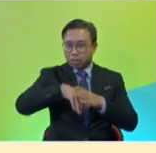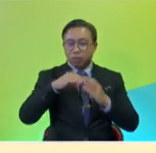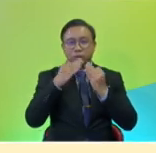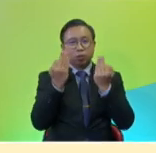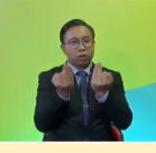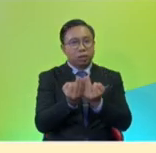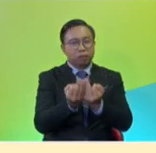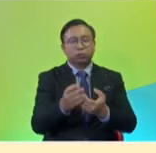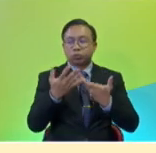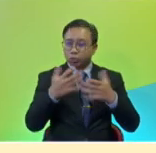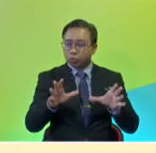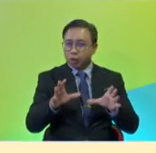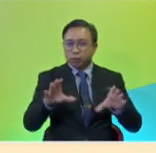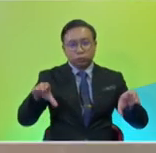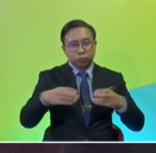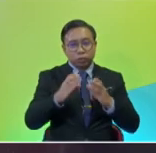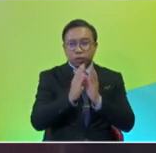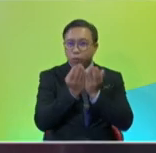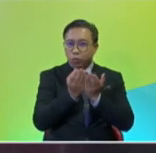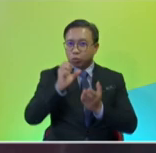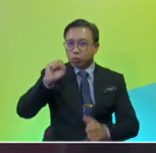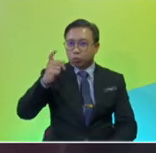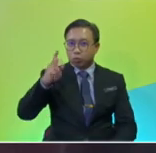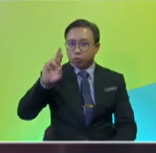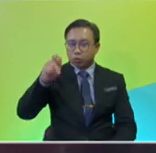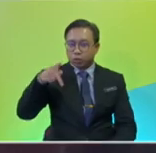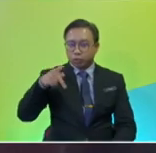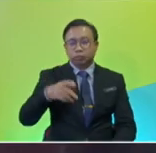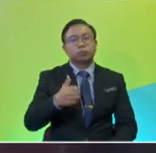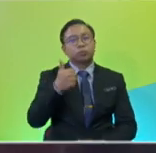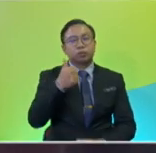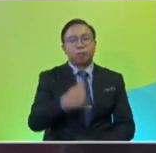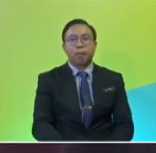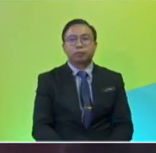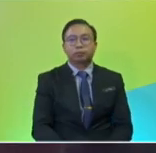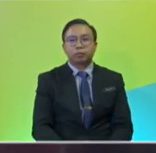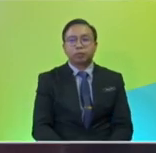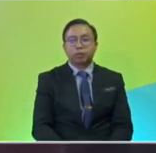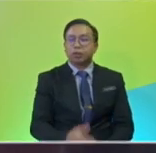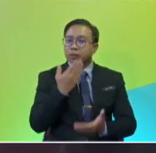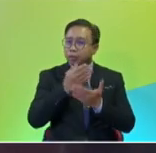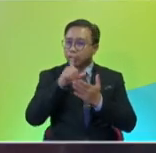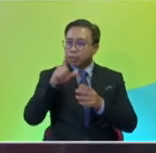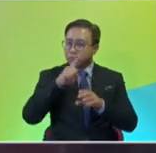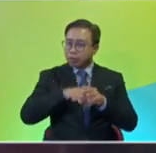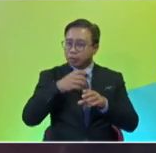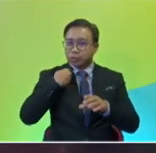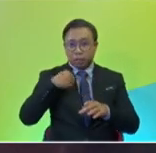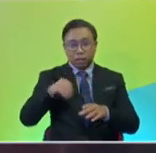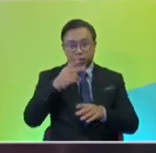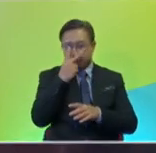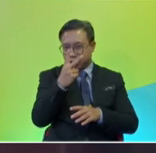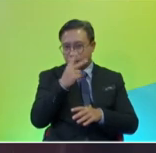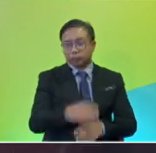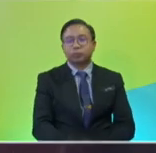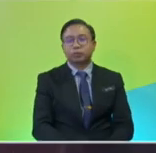mereka telah pun menghasilkan buku skrap yang menarik ini. Wow. Okey, baiklah cikgu. Dan kepada mereka yang menonton sekarang, sekiranya